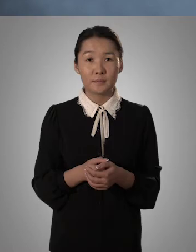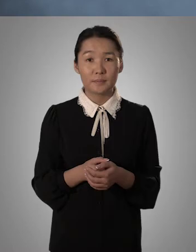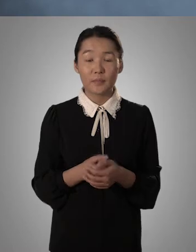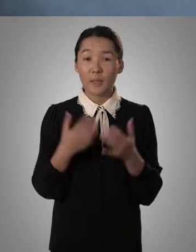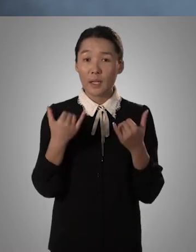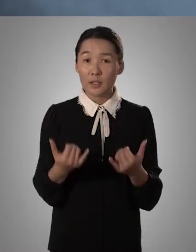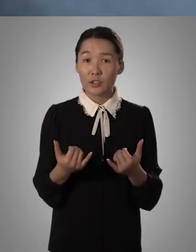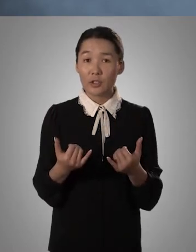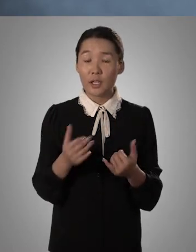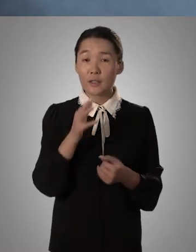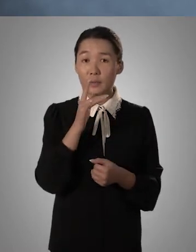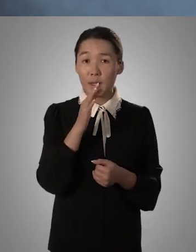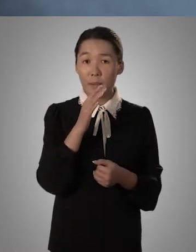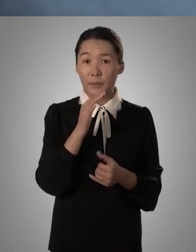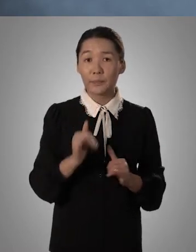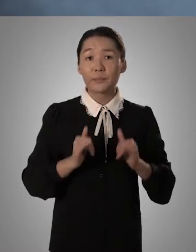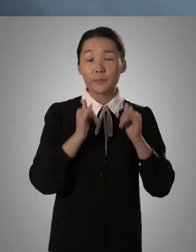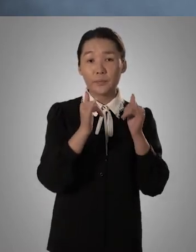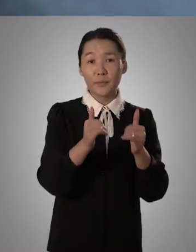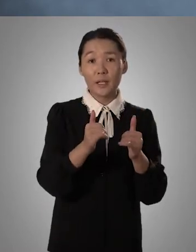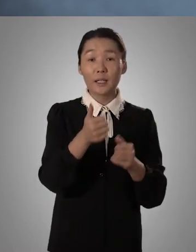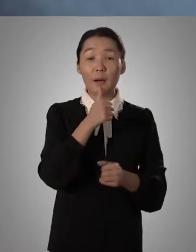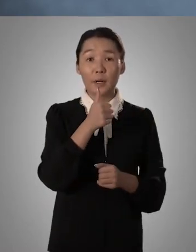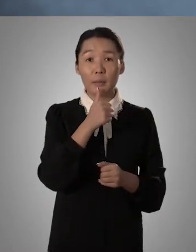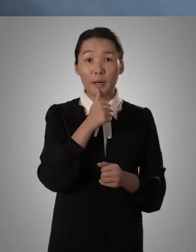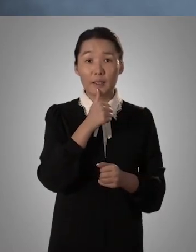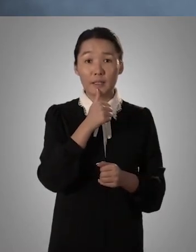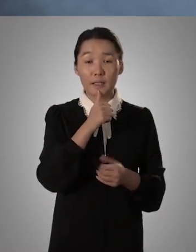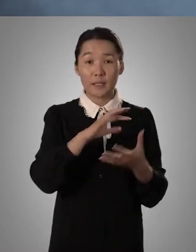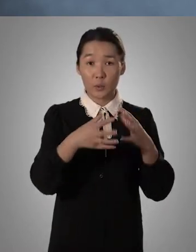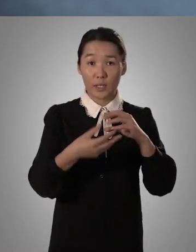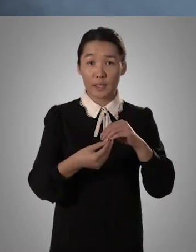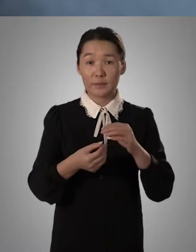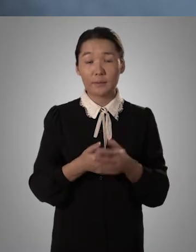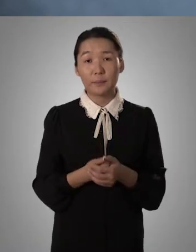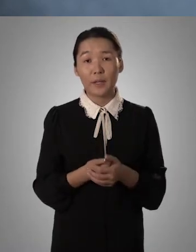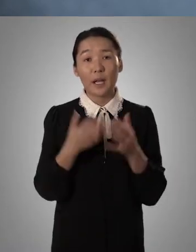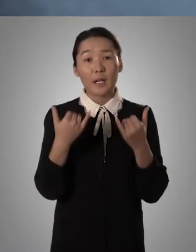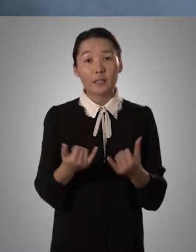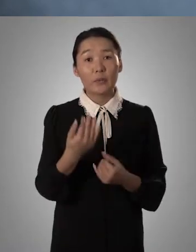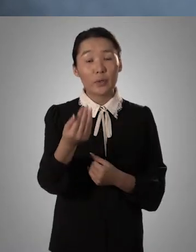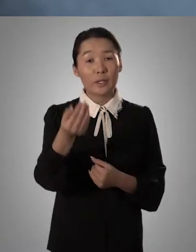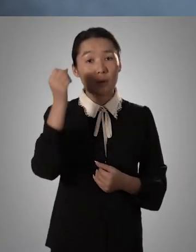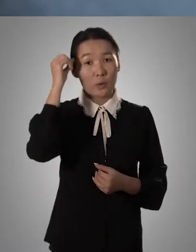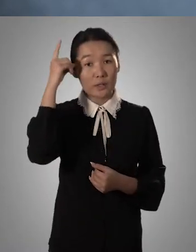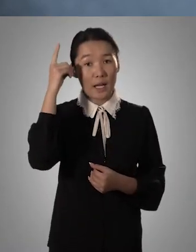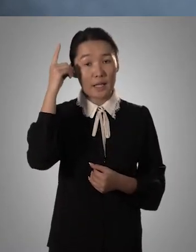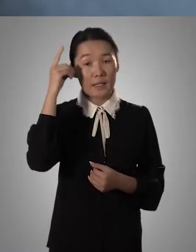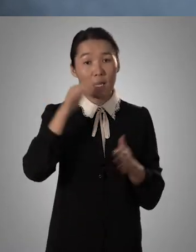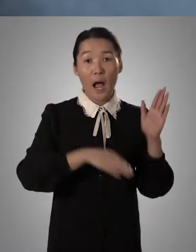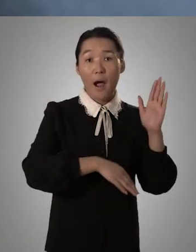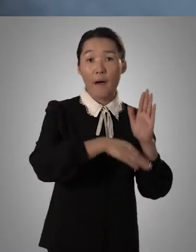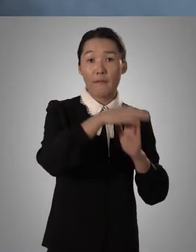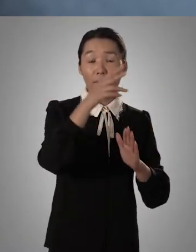а сейчас пришло время для апробации теоретических результатов сегодня вы узнаете о высшей